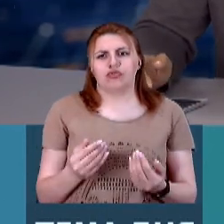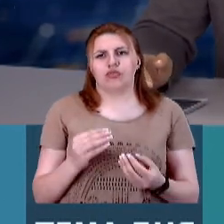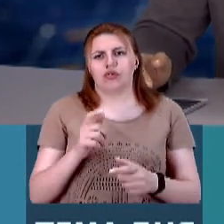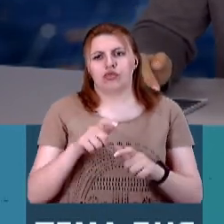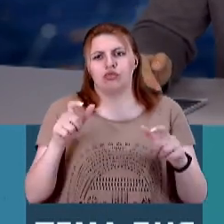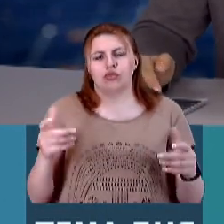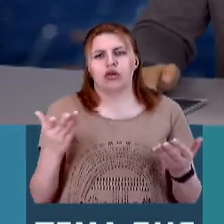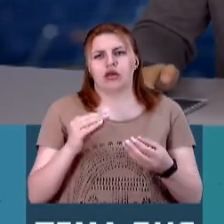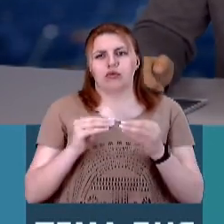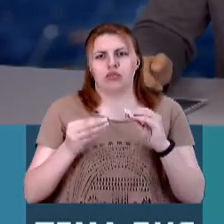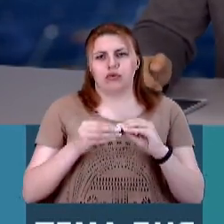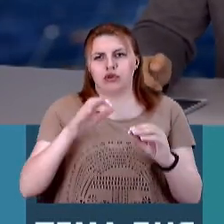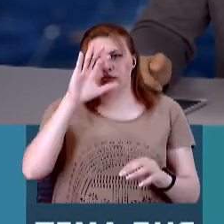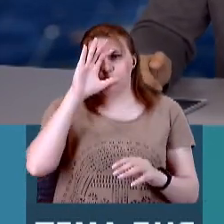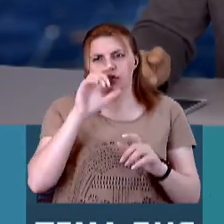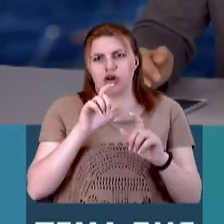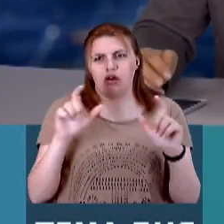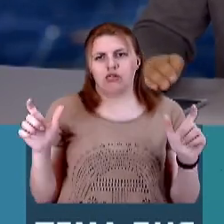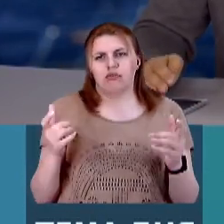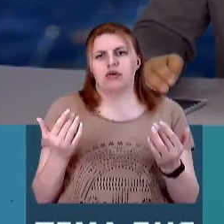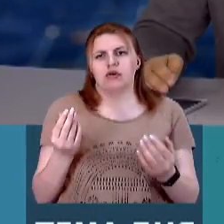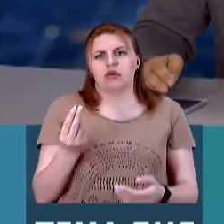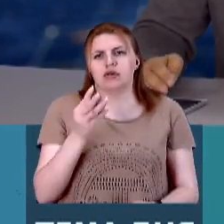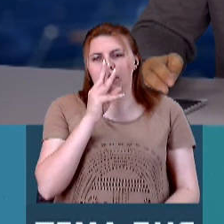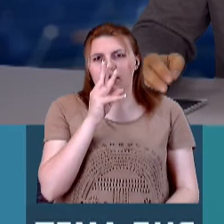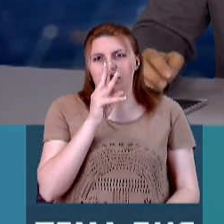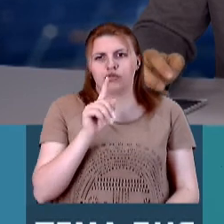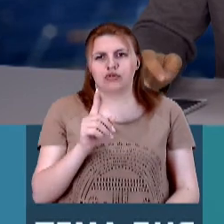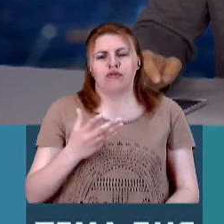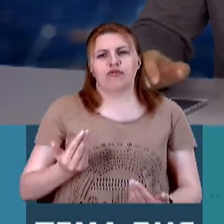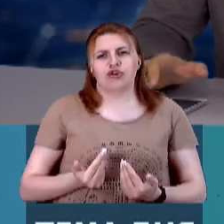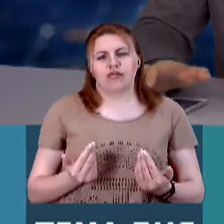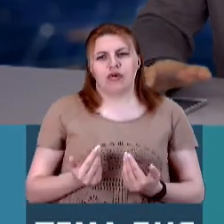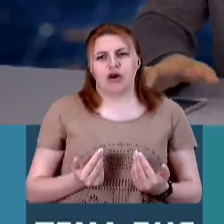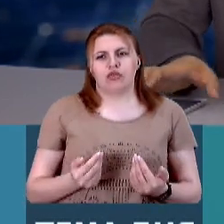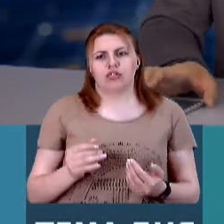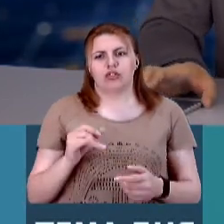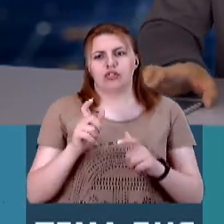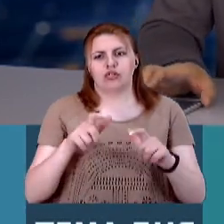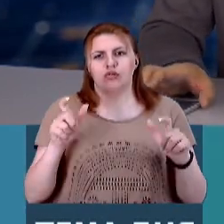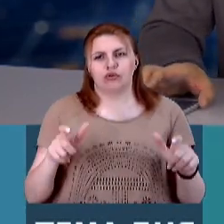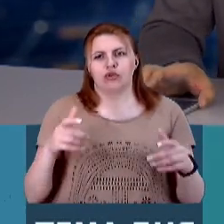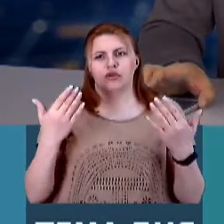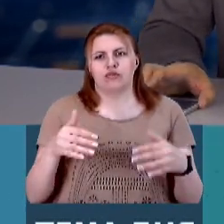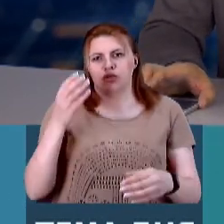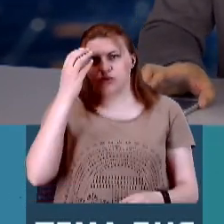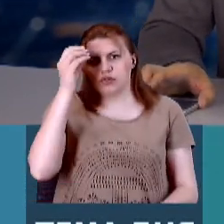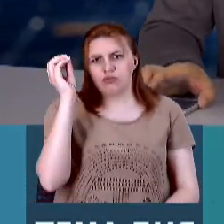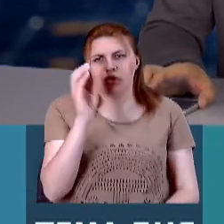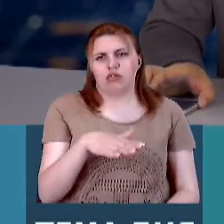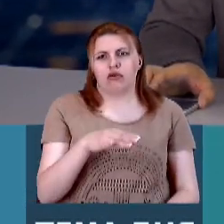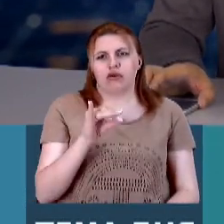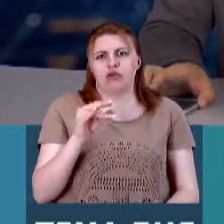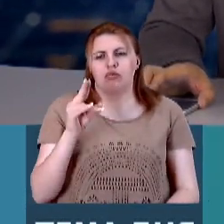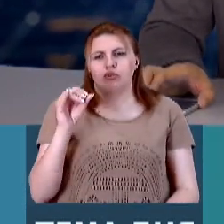шахтами, за рахунок чого вони там виживають. І все складається так, що люди вже проклинають і Путіна, і